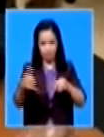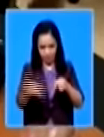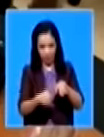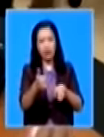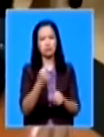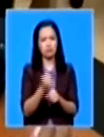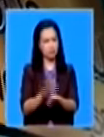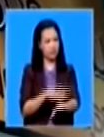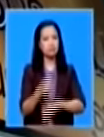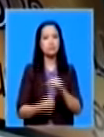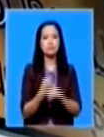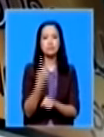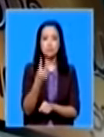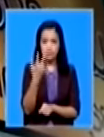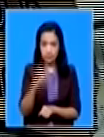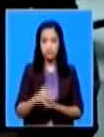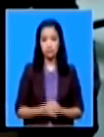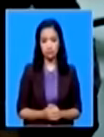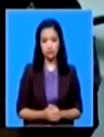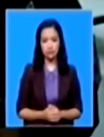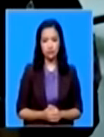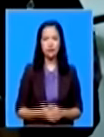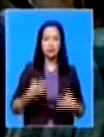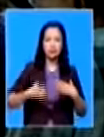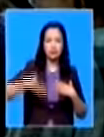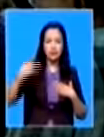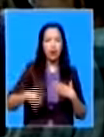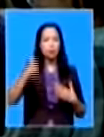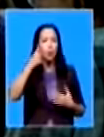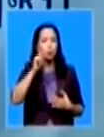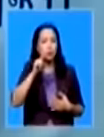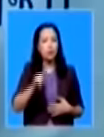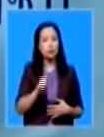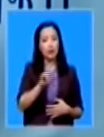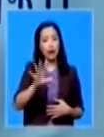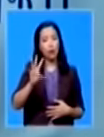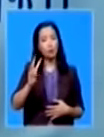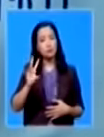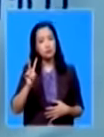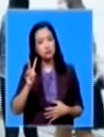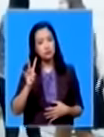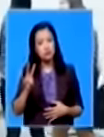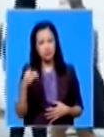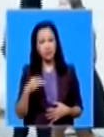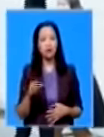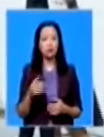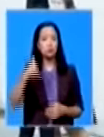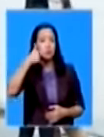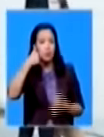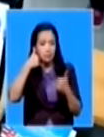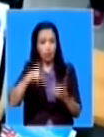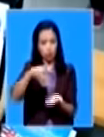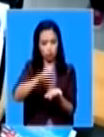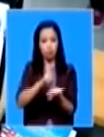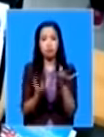นะในส่วนของการร้องทุกข์แจ้งเบาะแสสายด่วน1567ก็มีตลอด24ชั่วโมงอีกเพราะนั้นมันจะมี2ช่องทางทางโทรศัพท์ก็ได้ทางศูนย์